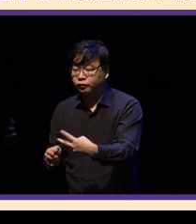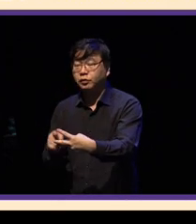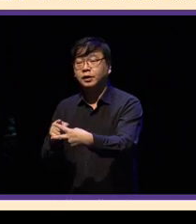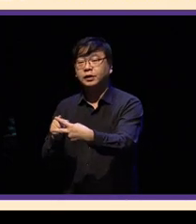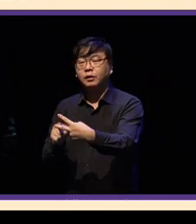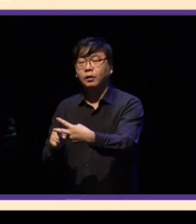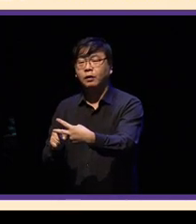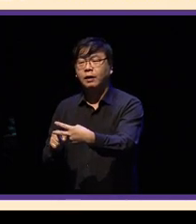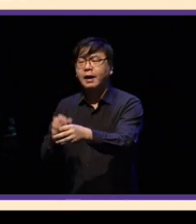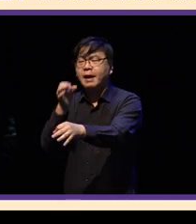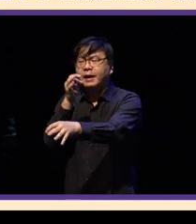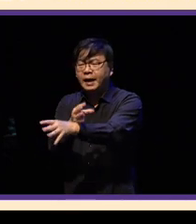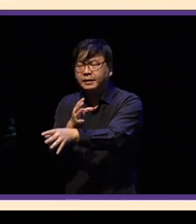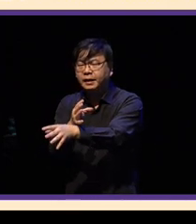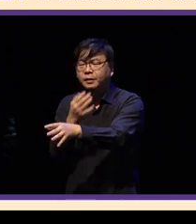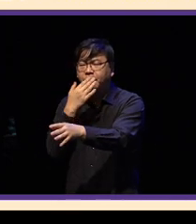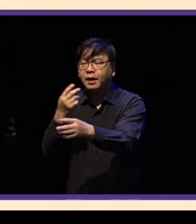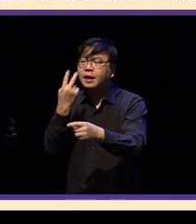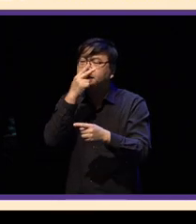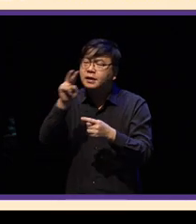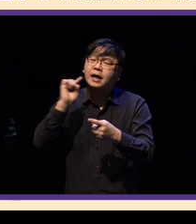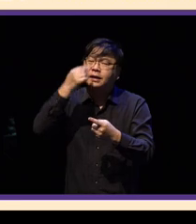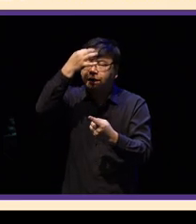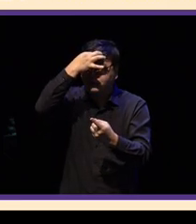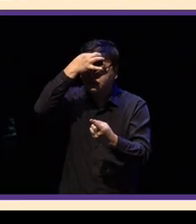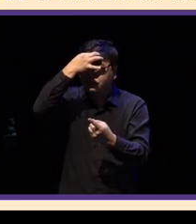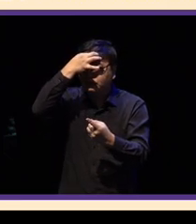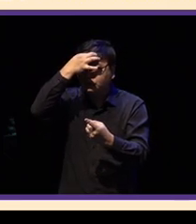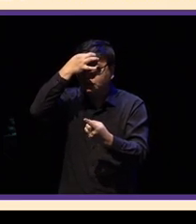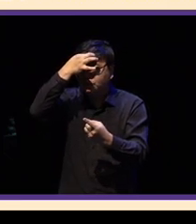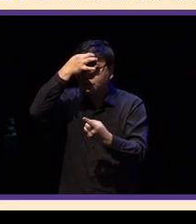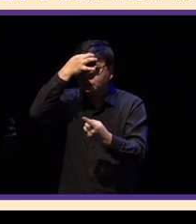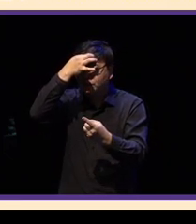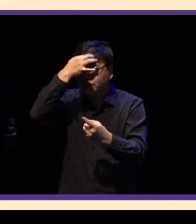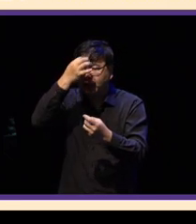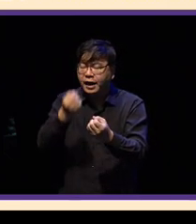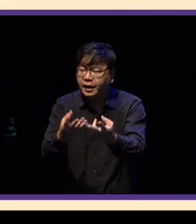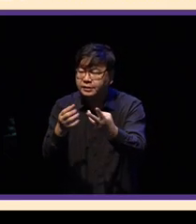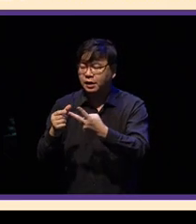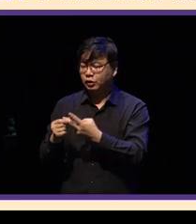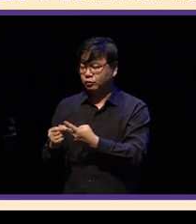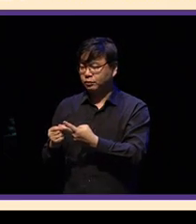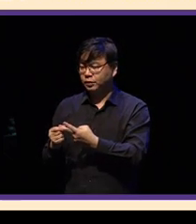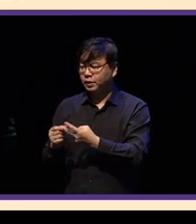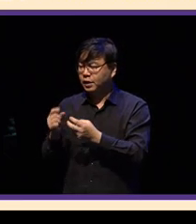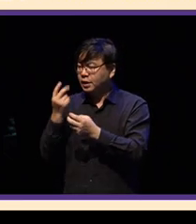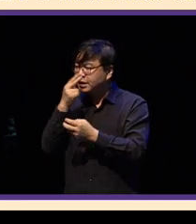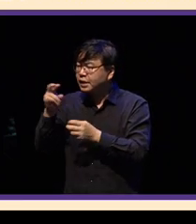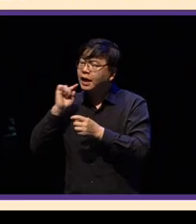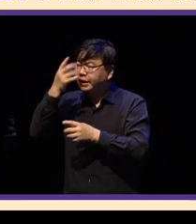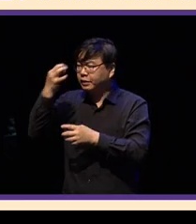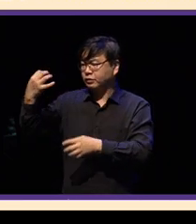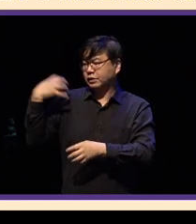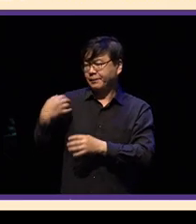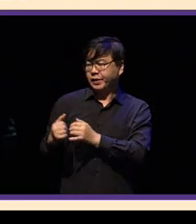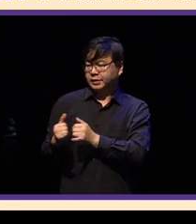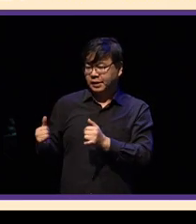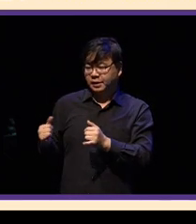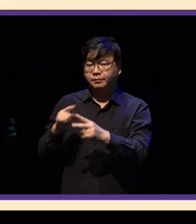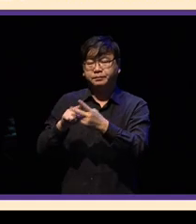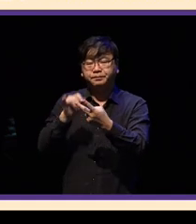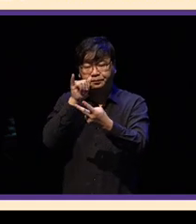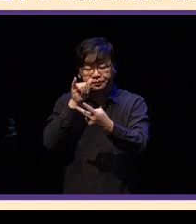대폭 간소화되었습니다. 시각예술 창작산실과 창작주체사업 두 가지로 좀 포괄적으로